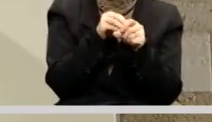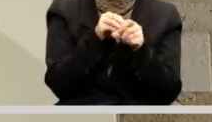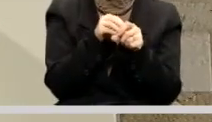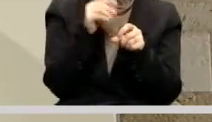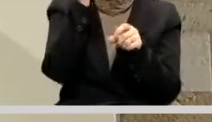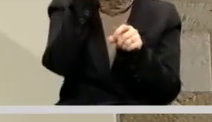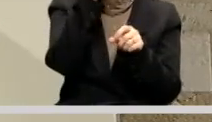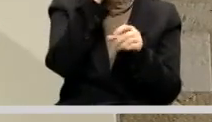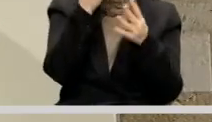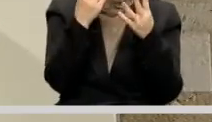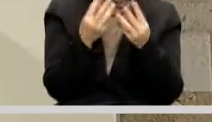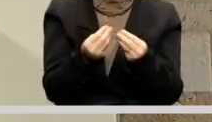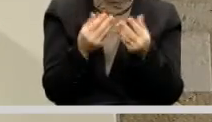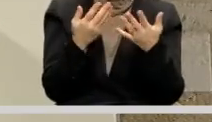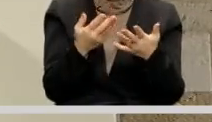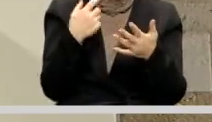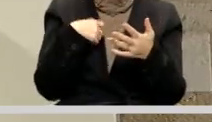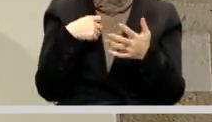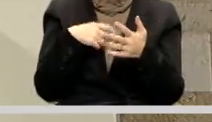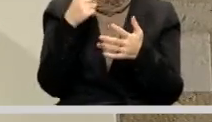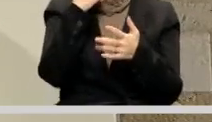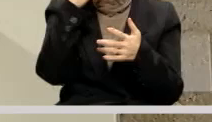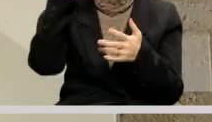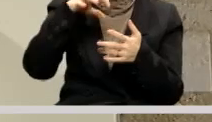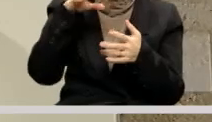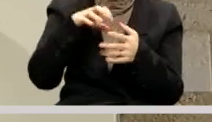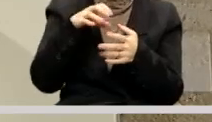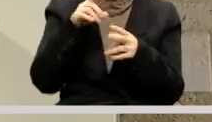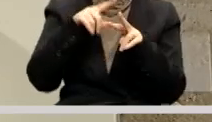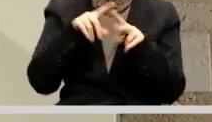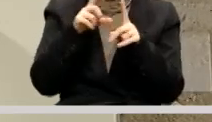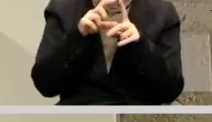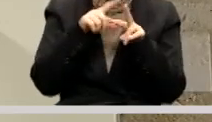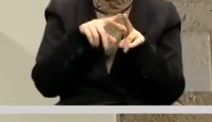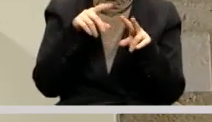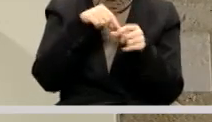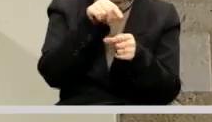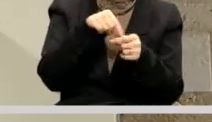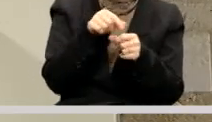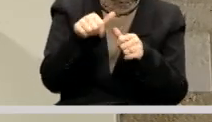desteklenmesinde, özellikle kış geldi ağız içi yaralarınız varsa ada çayını yine gargara şeklinde